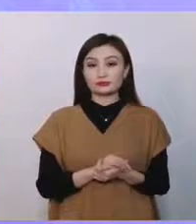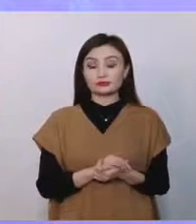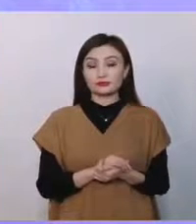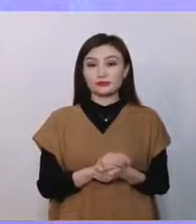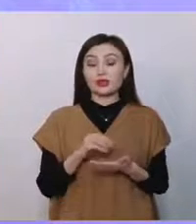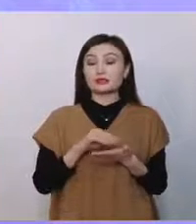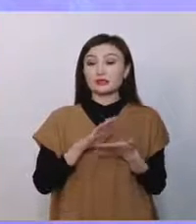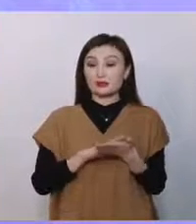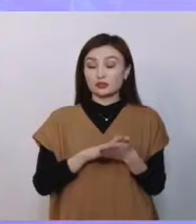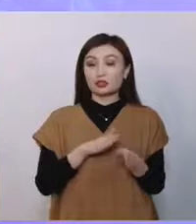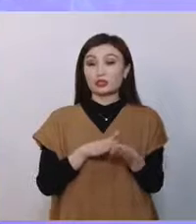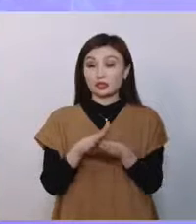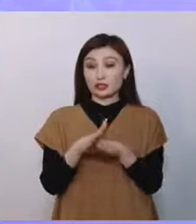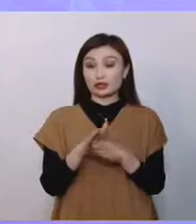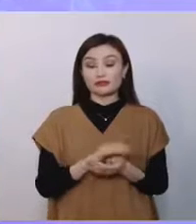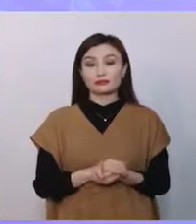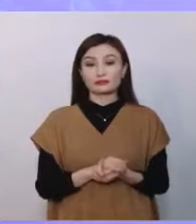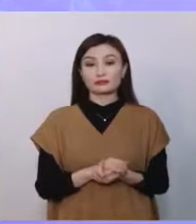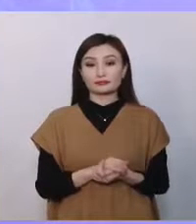запишите решение